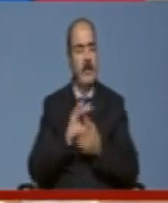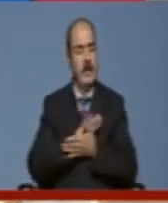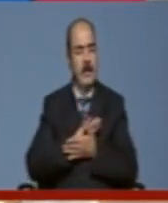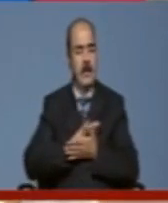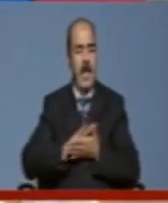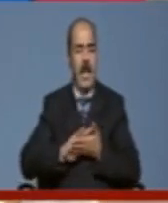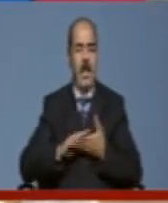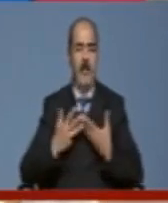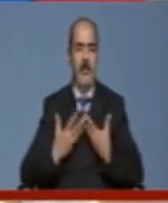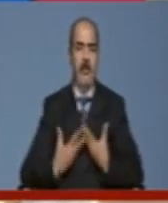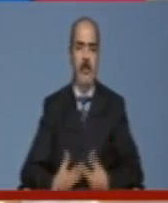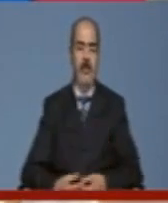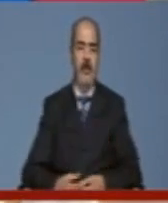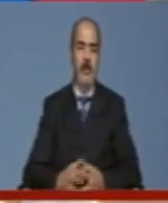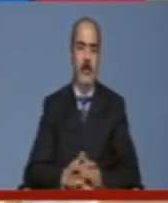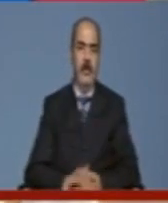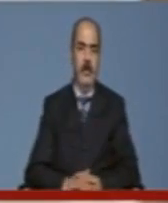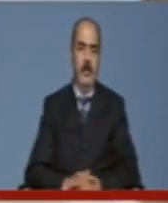المنطقة.